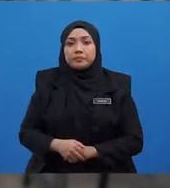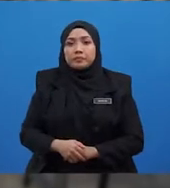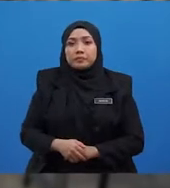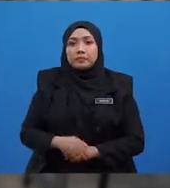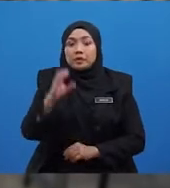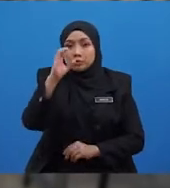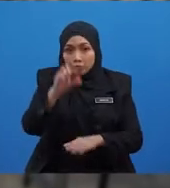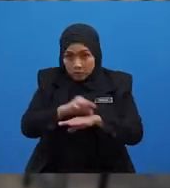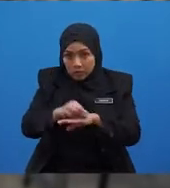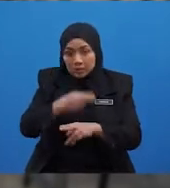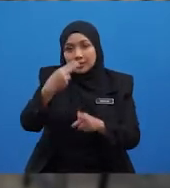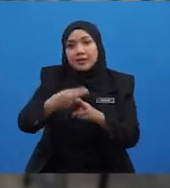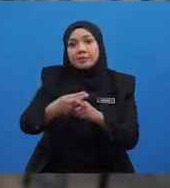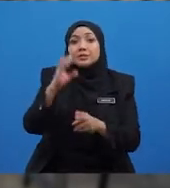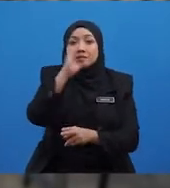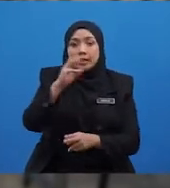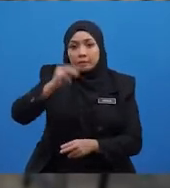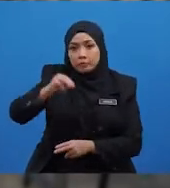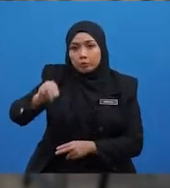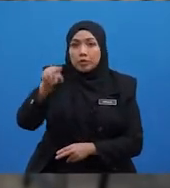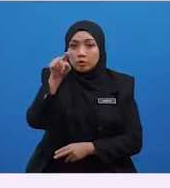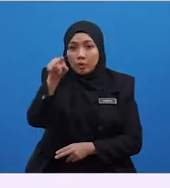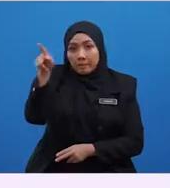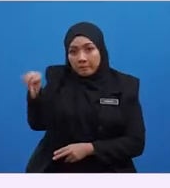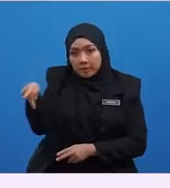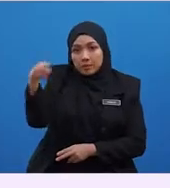carimurid.php, tuliskan URL berikut di pelayar web